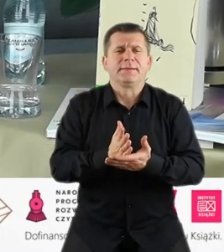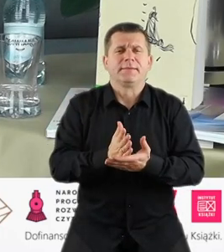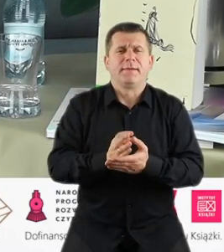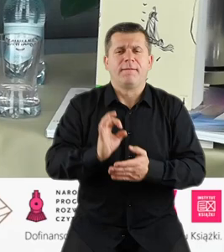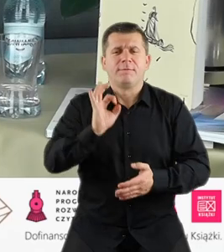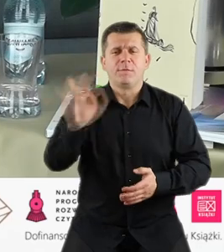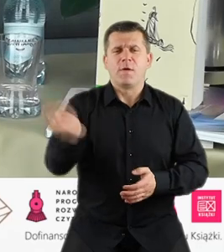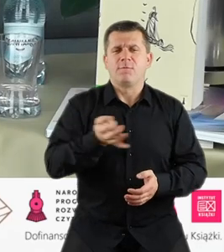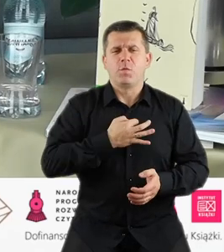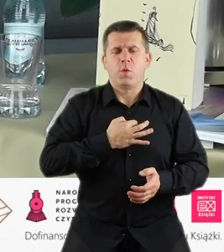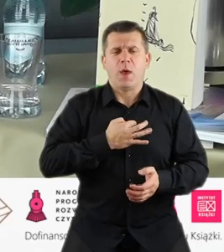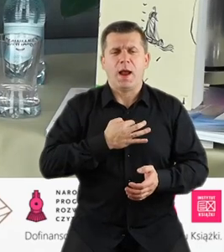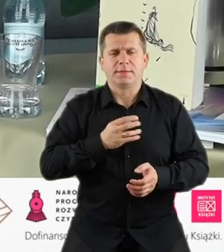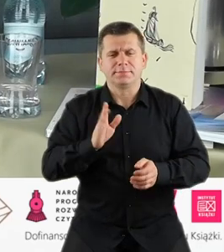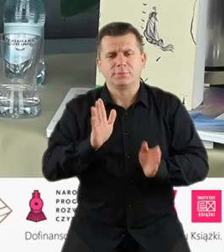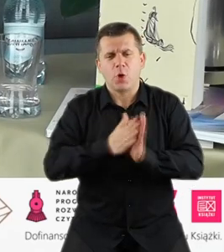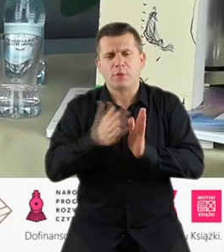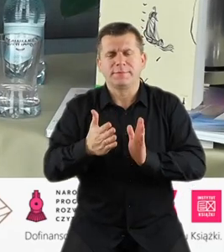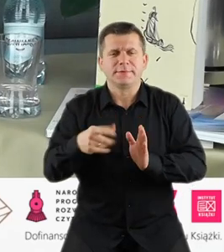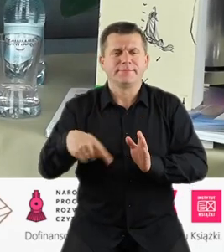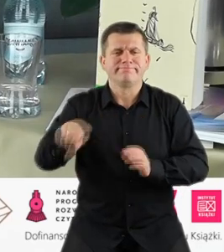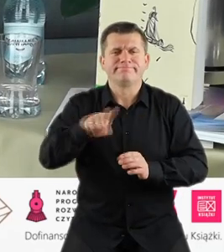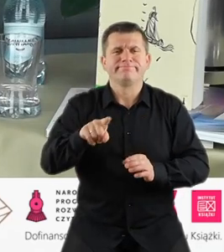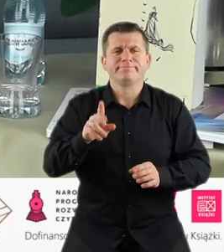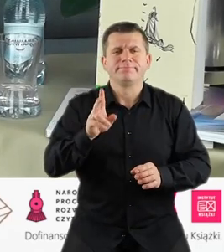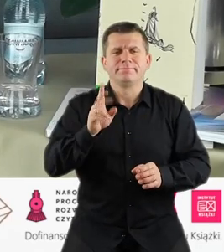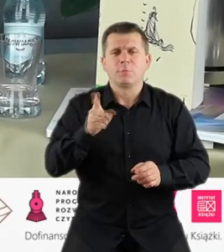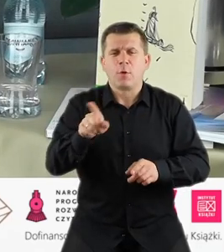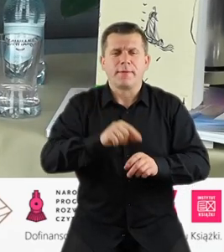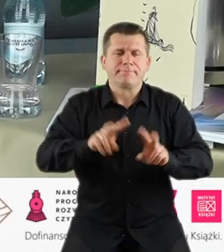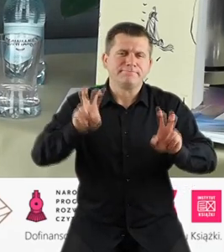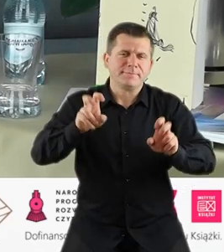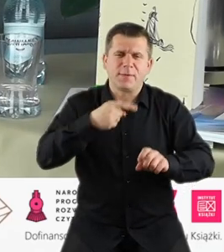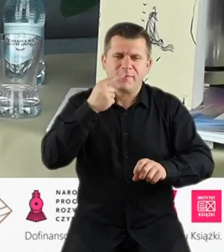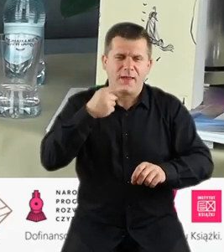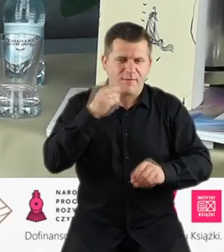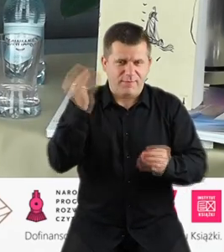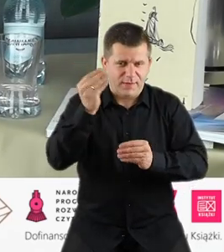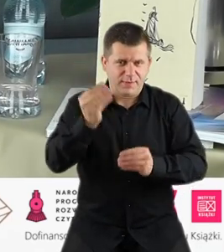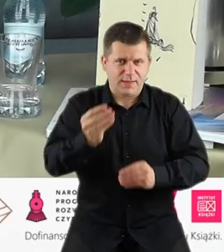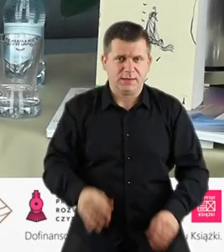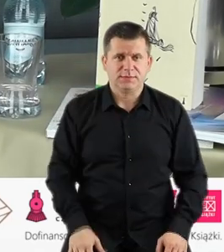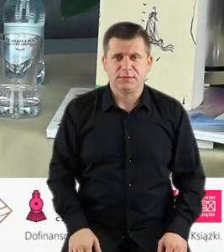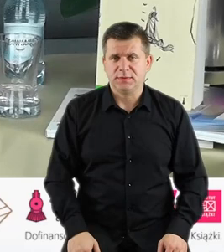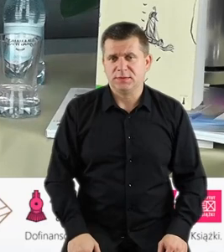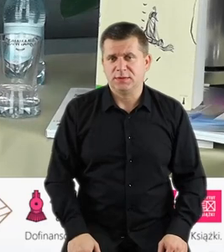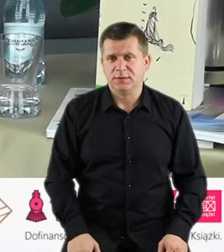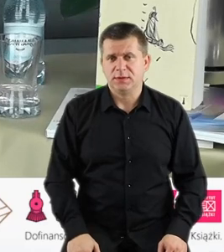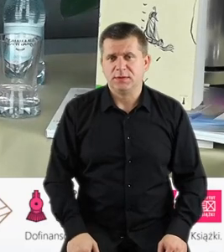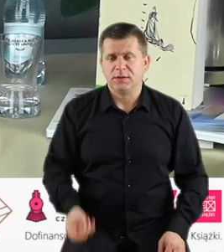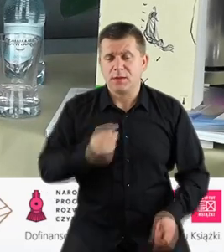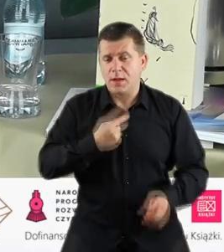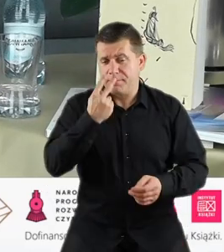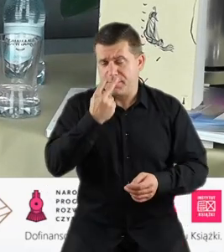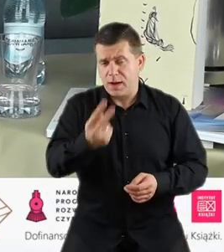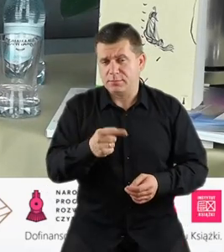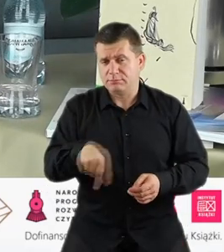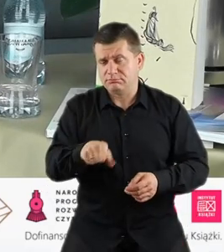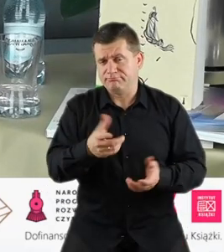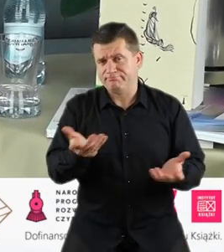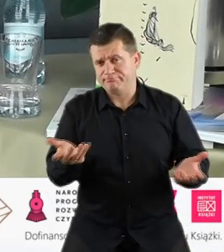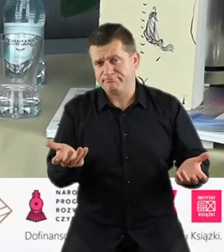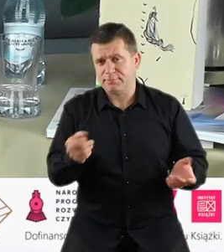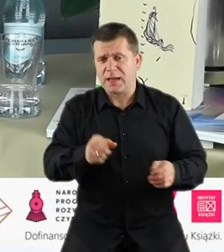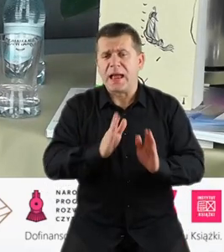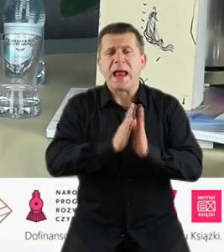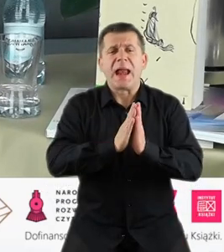tylko swoim własnym odbiciem, są właściwie są fałszerstwem. W ogóle jakbyśmy popatrzyli na to od takiej strony, to